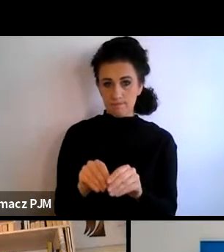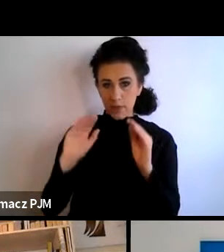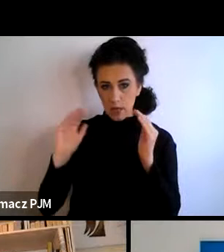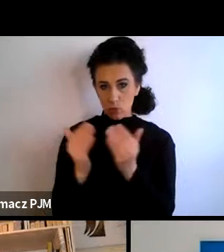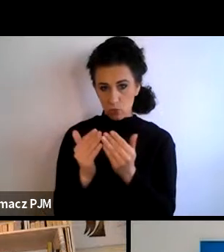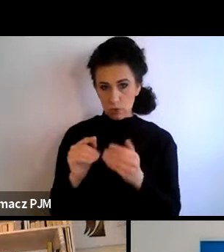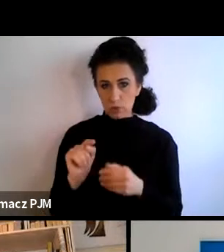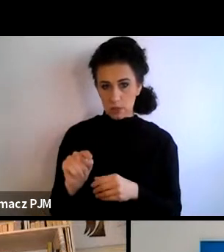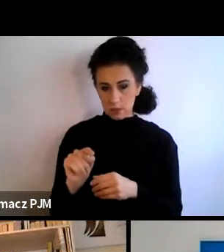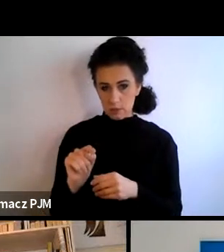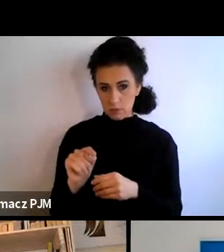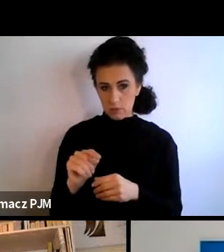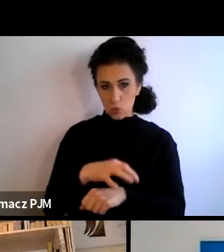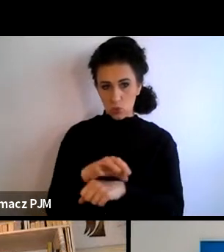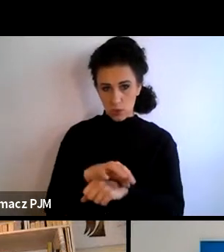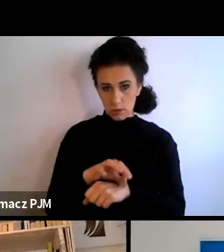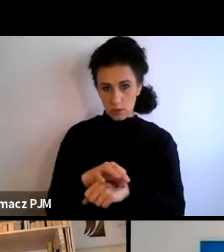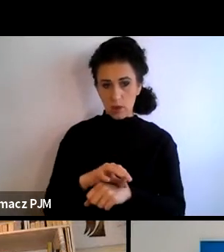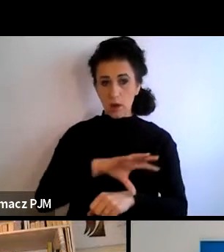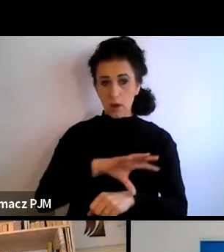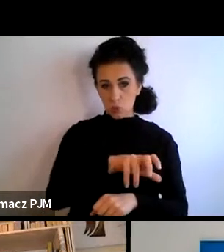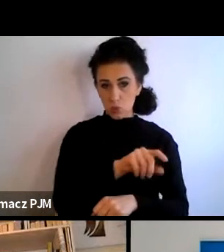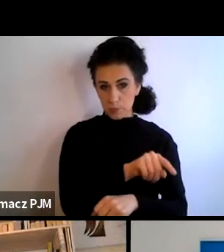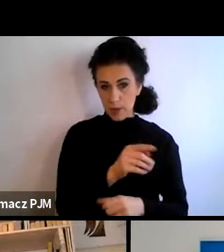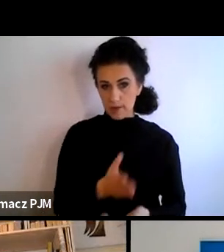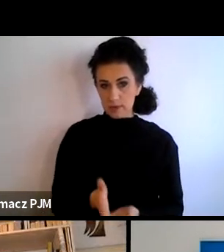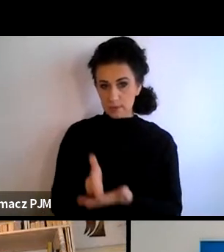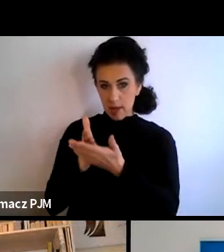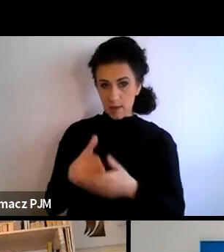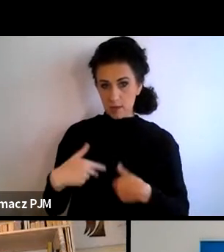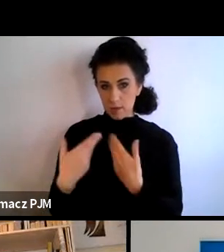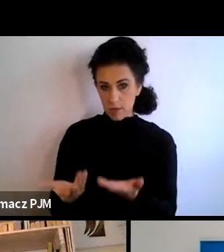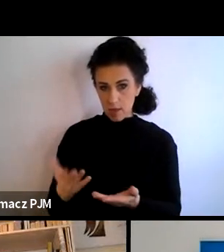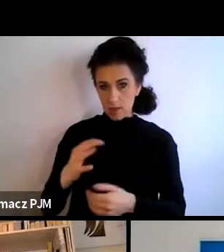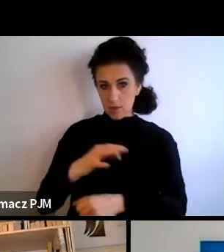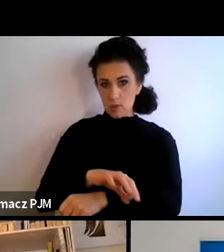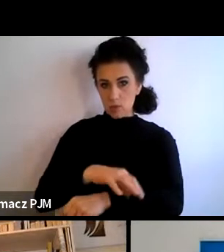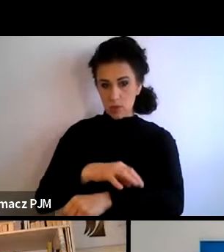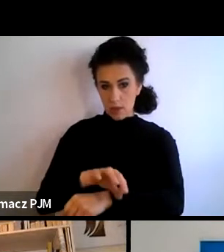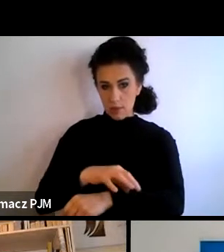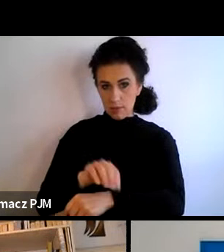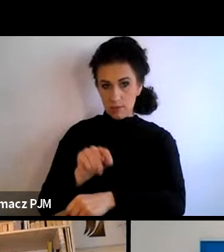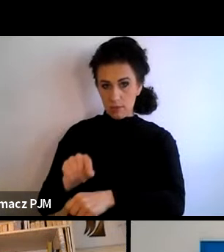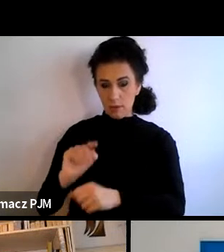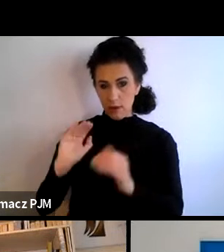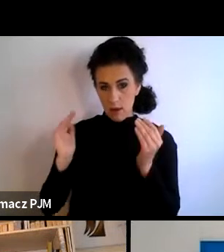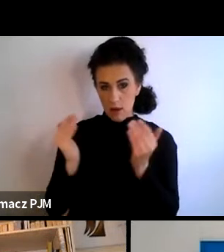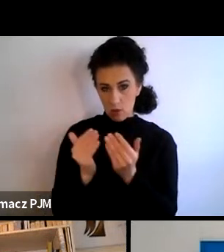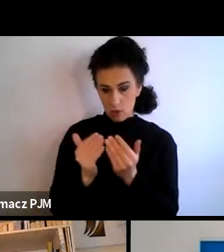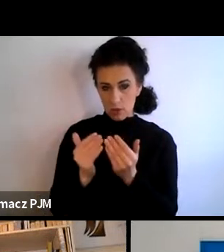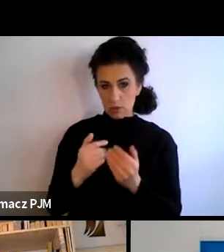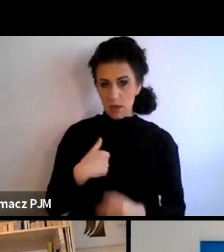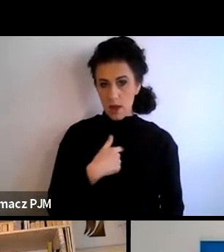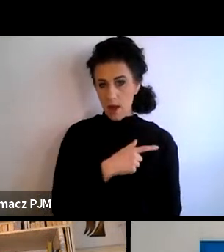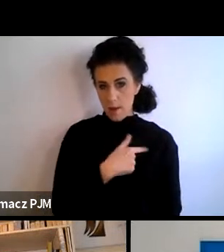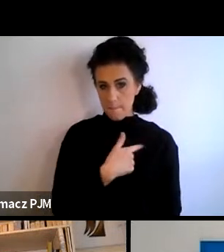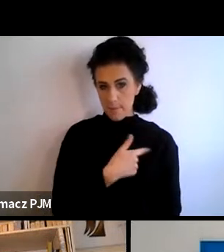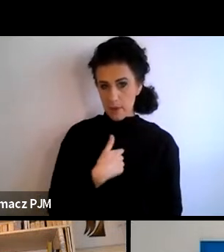rozmawiał i grupa wspiera studentkę w procesie dydaktycznym, a my uzupełniamy to